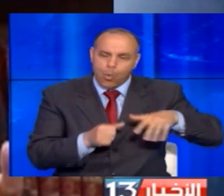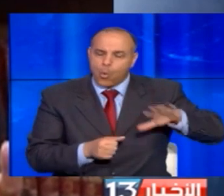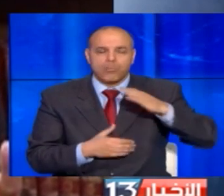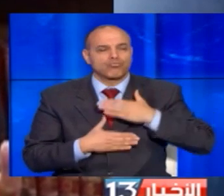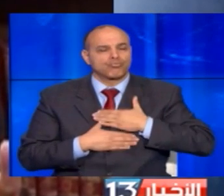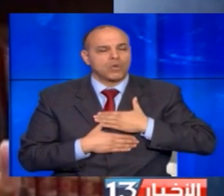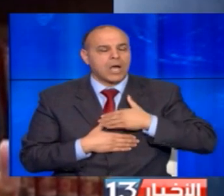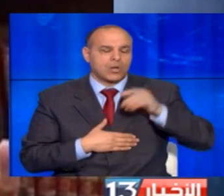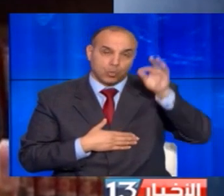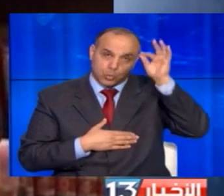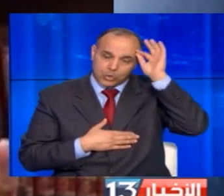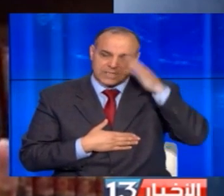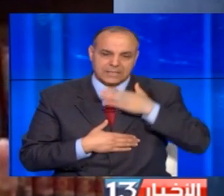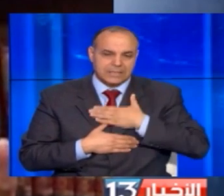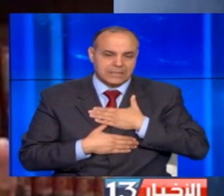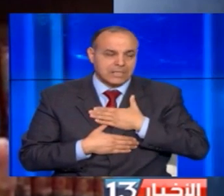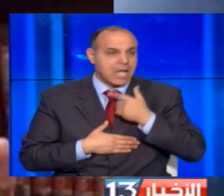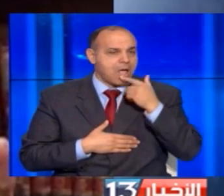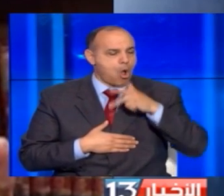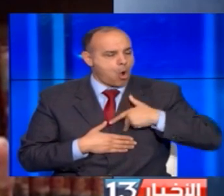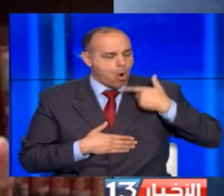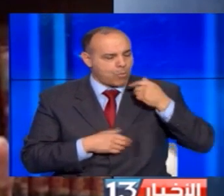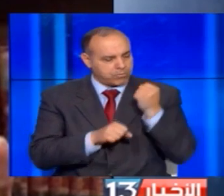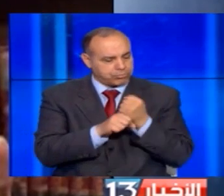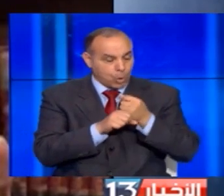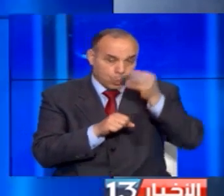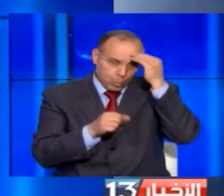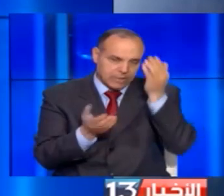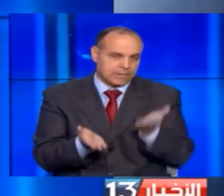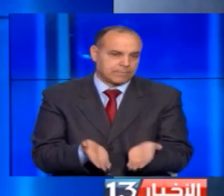أحب هذا البلد وأفنى عمرا في خدمته.